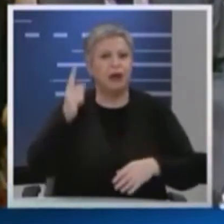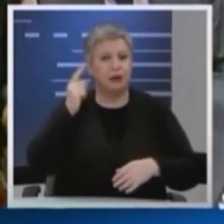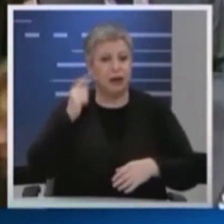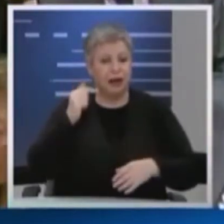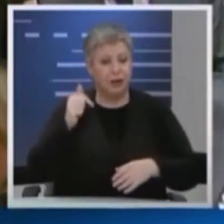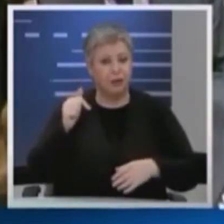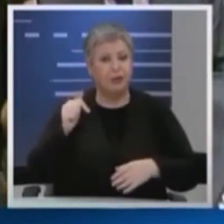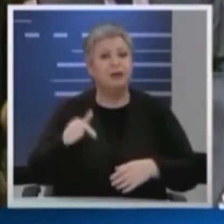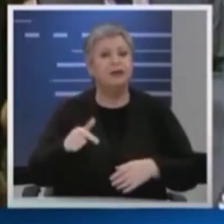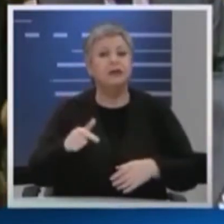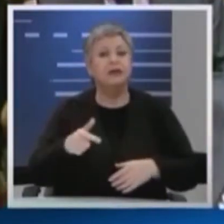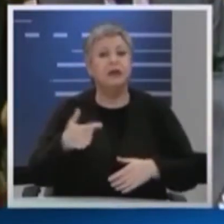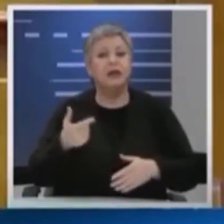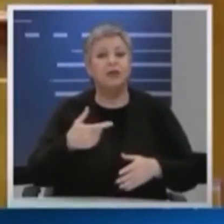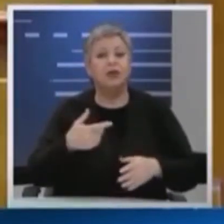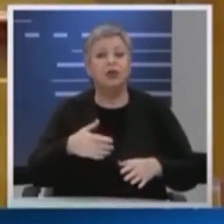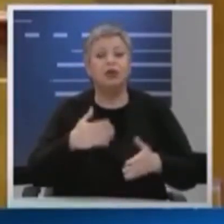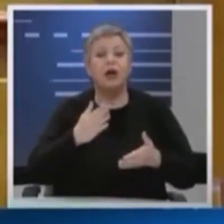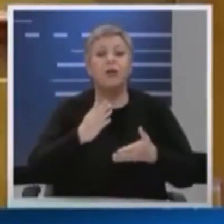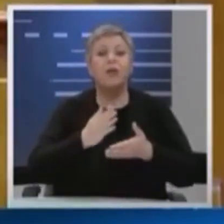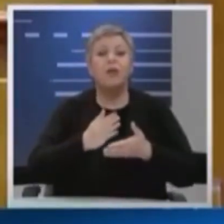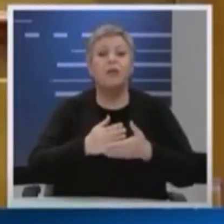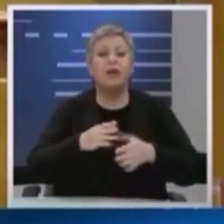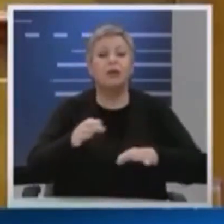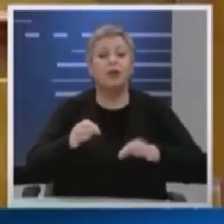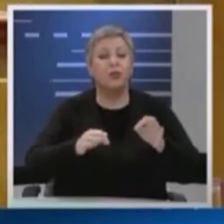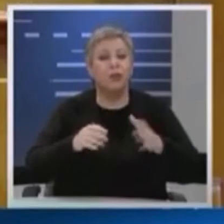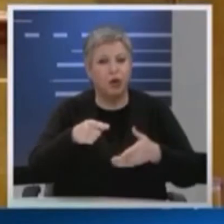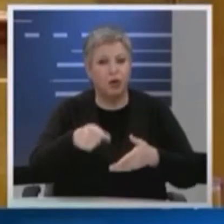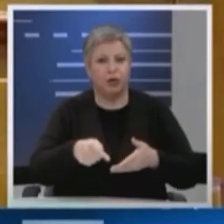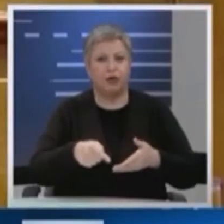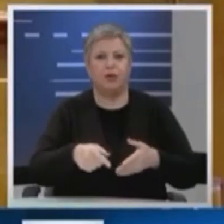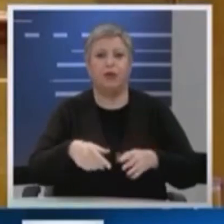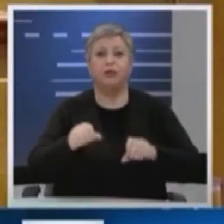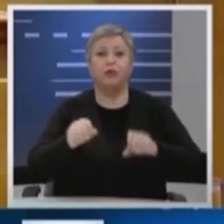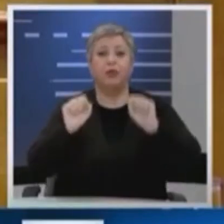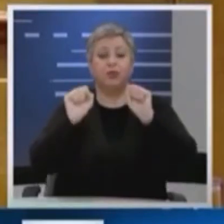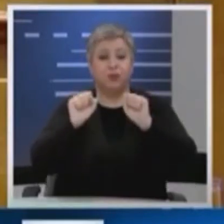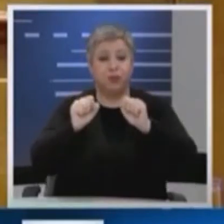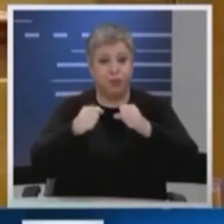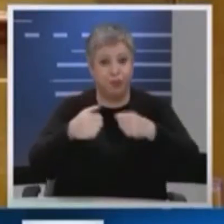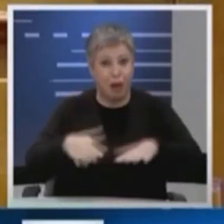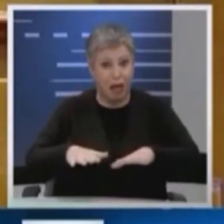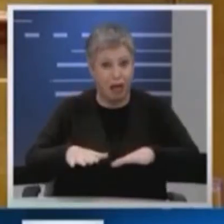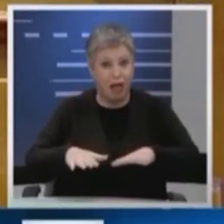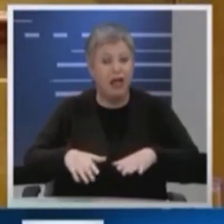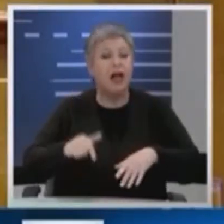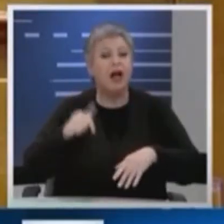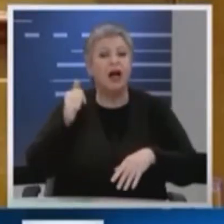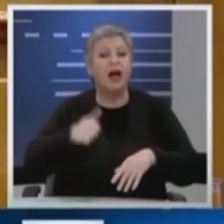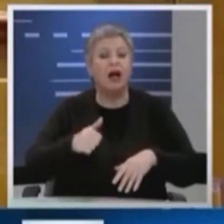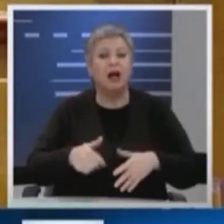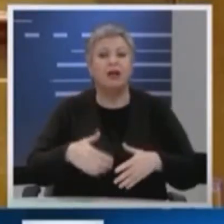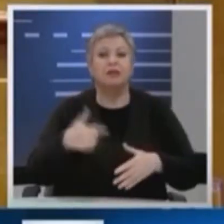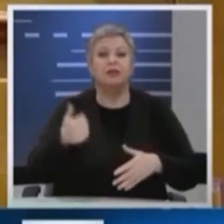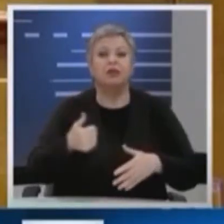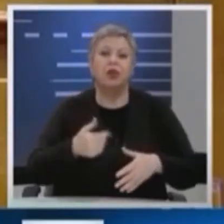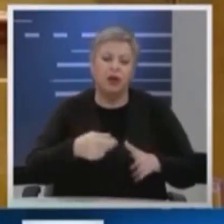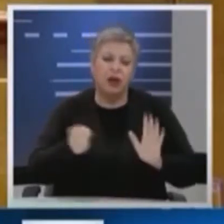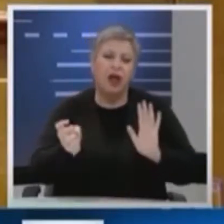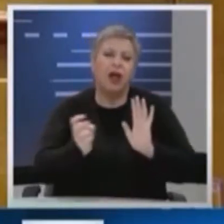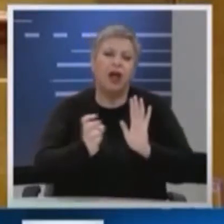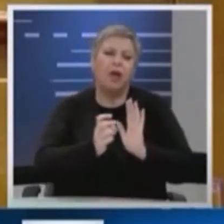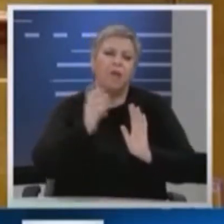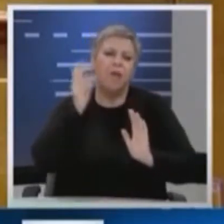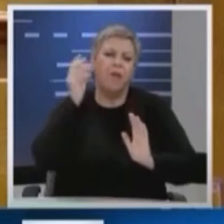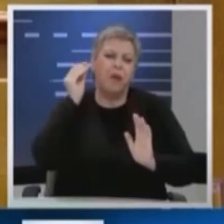που ψήφισε η κυβέρνηση, με όλες αυτές τις δεσμεύσεις που συνιστούν ιονή μνημόνιο και ο προϋπολογισμός που το υλοποιεί ως